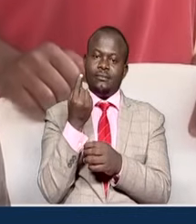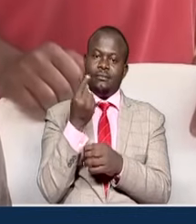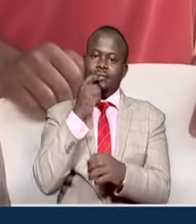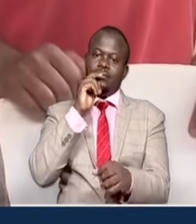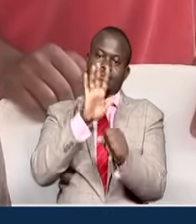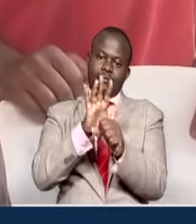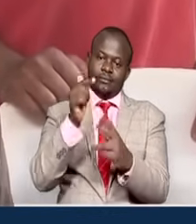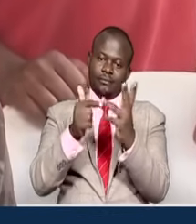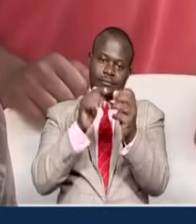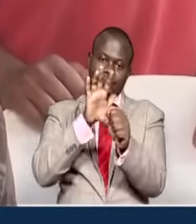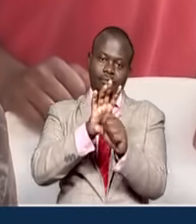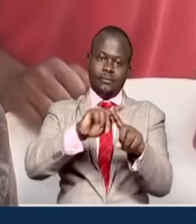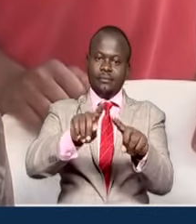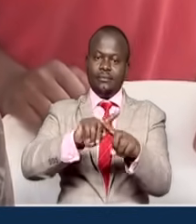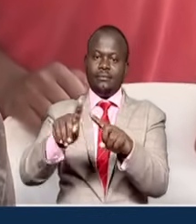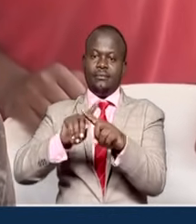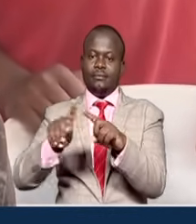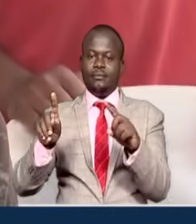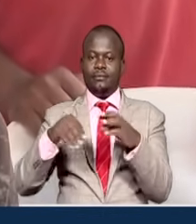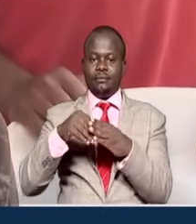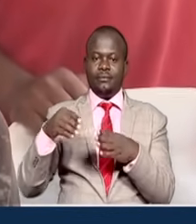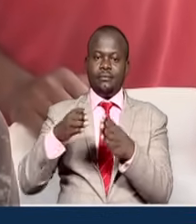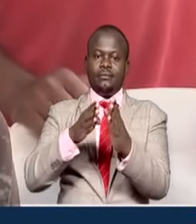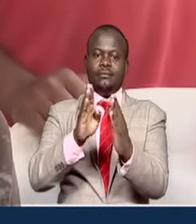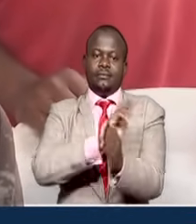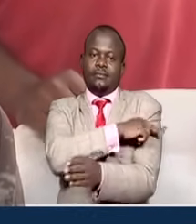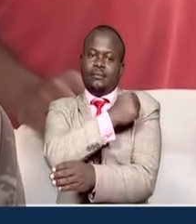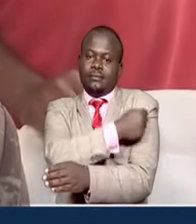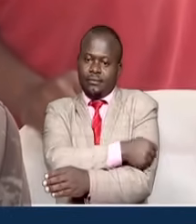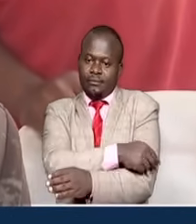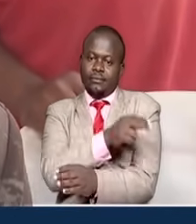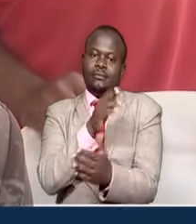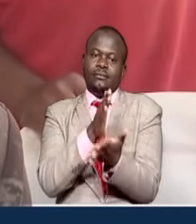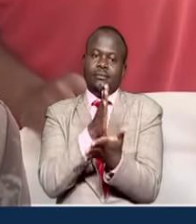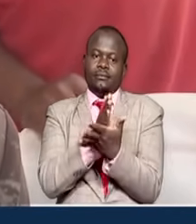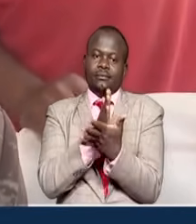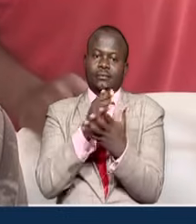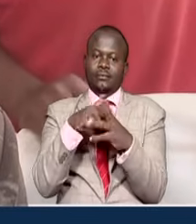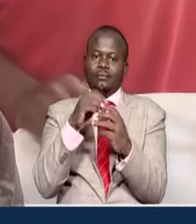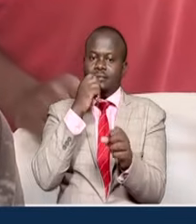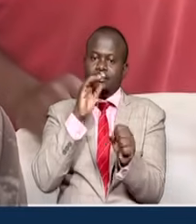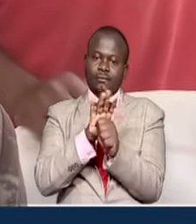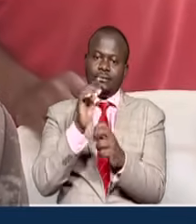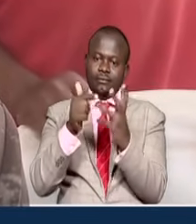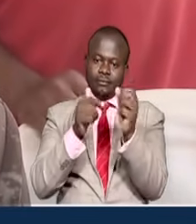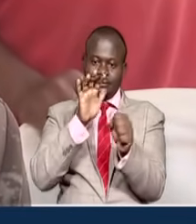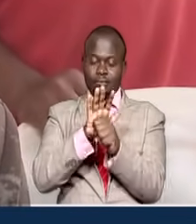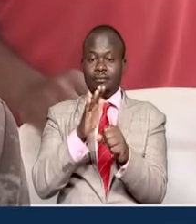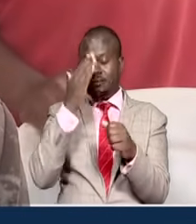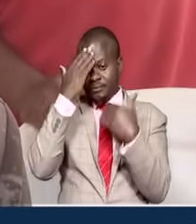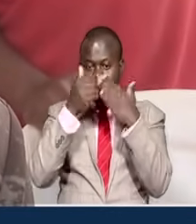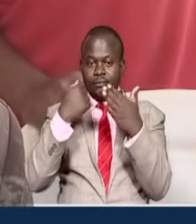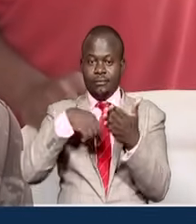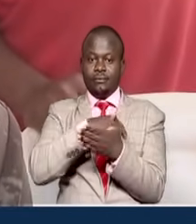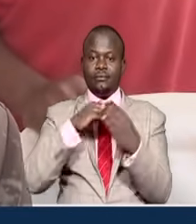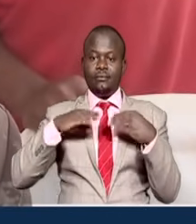Yatwijeje ibintu byinshi bitandukanye, imihanda, amavuriro, mbega muri make yatwijeje ibintu byinshi, dore yuko yatwemereye